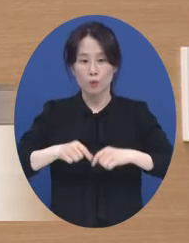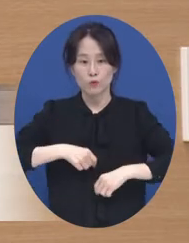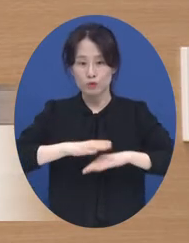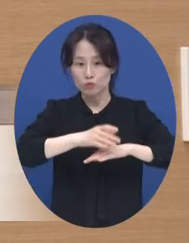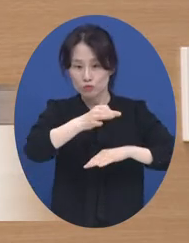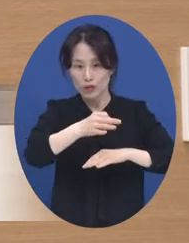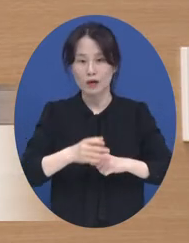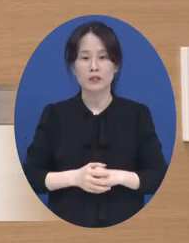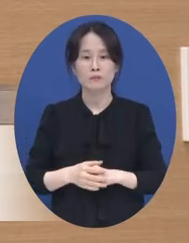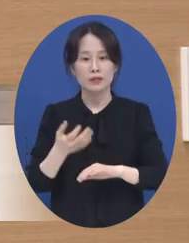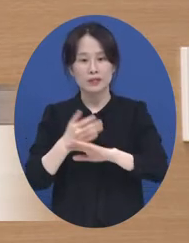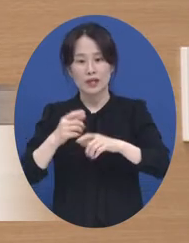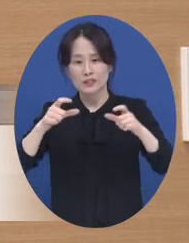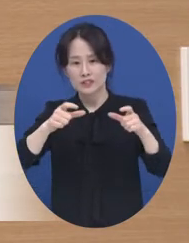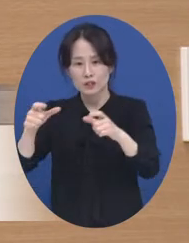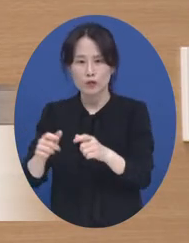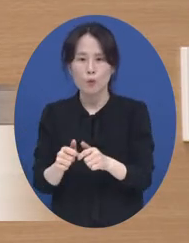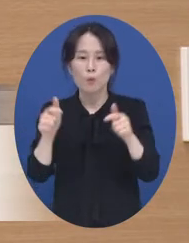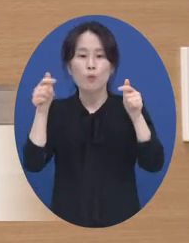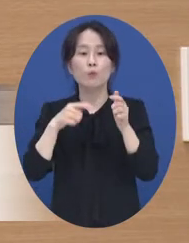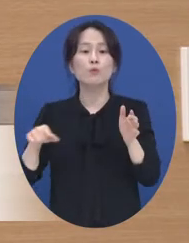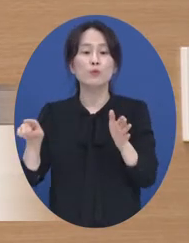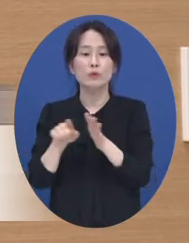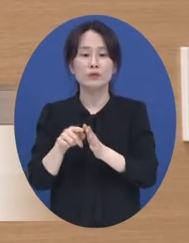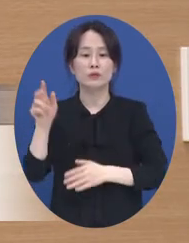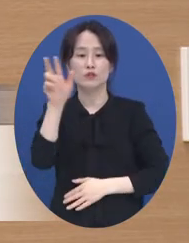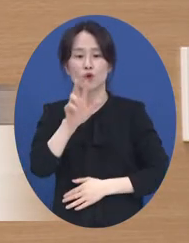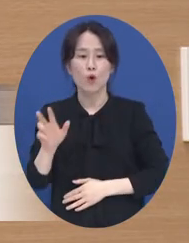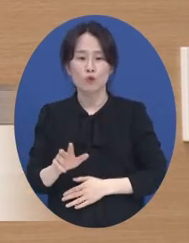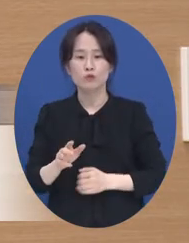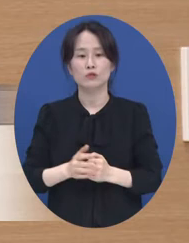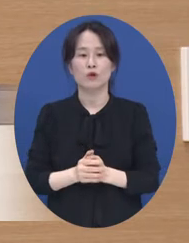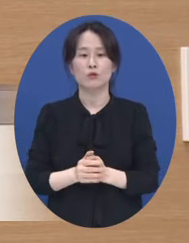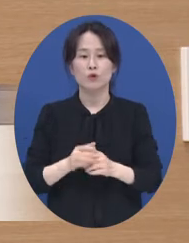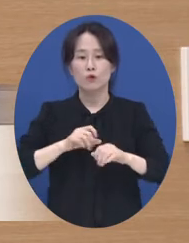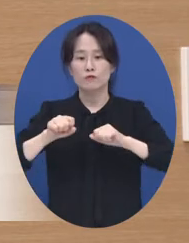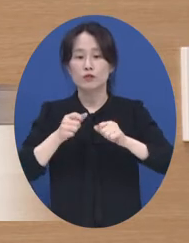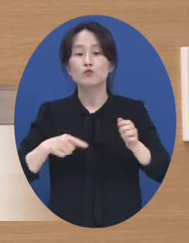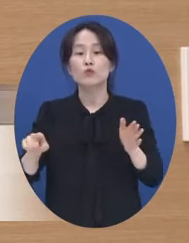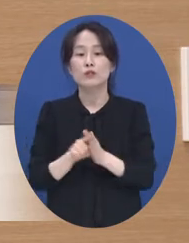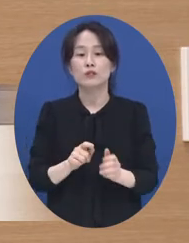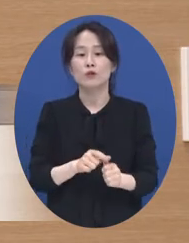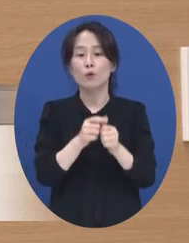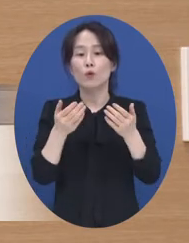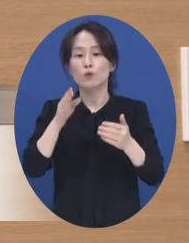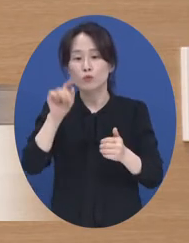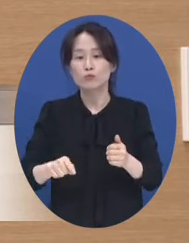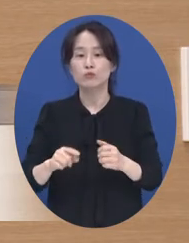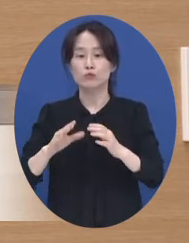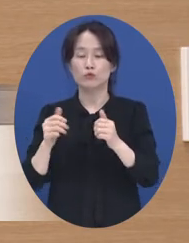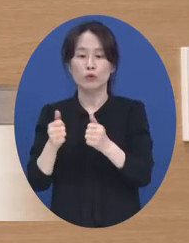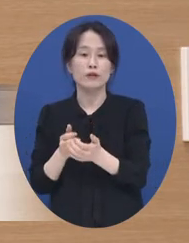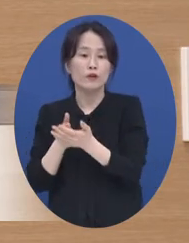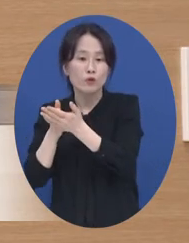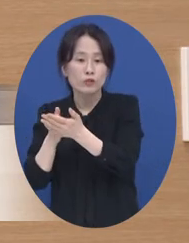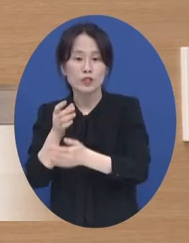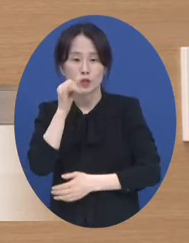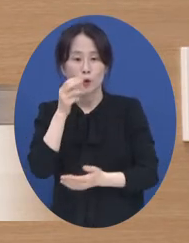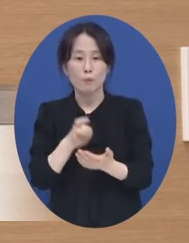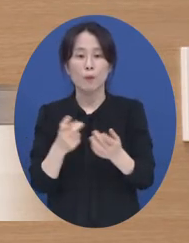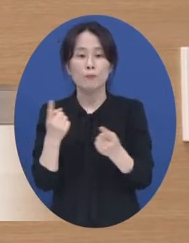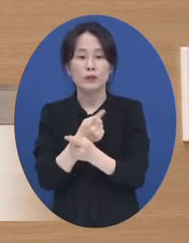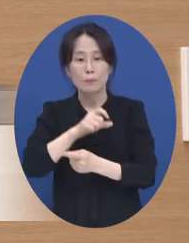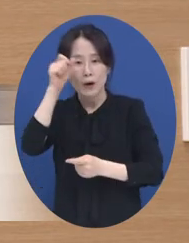타악 기관이 널 질타 지방정부의 까지 확대될 수 있도록 고용노동부와 국회 등에 건의하고 있고 또한